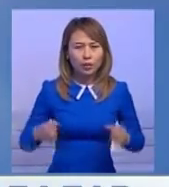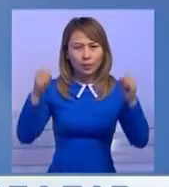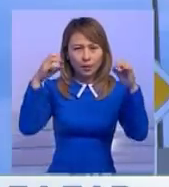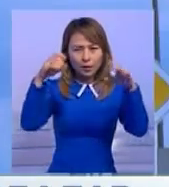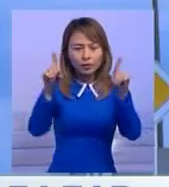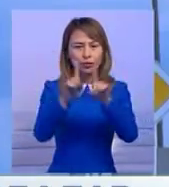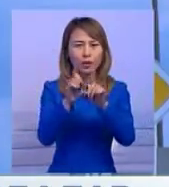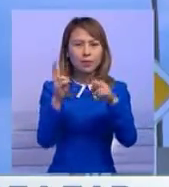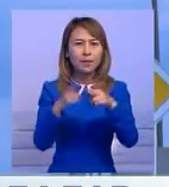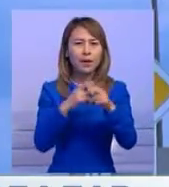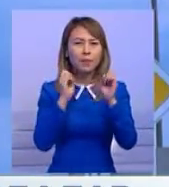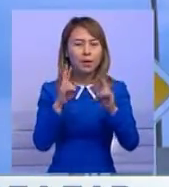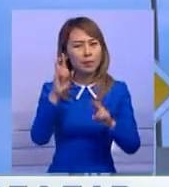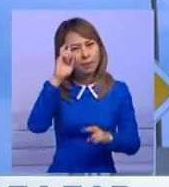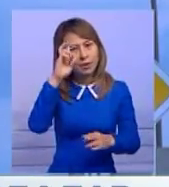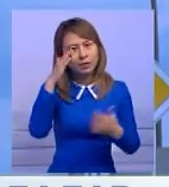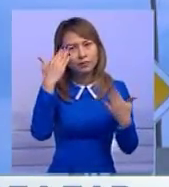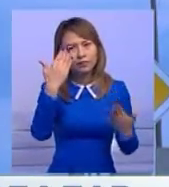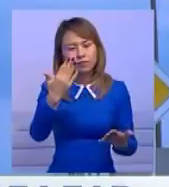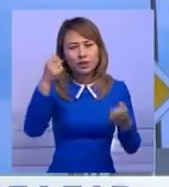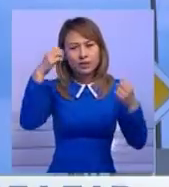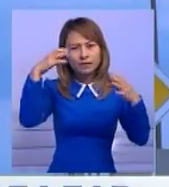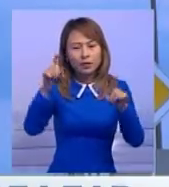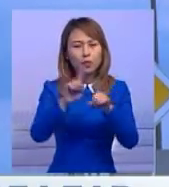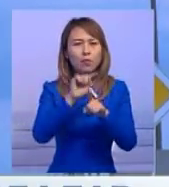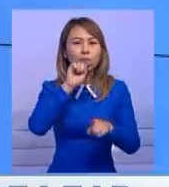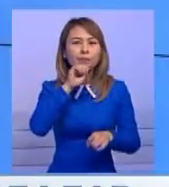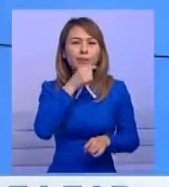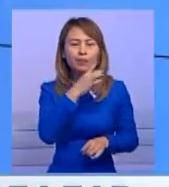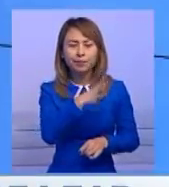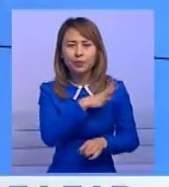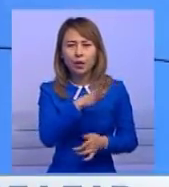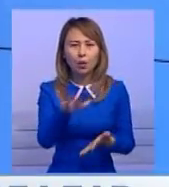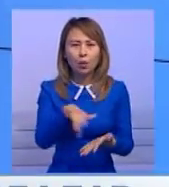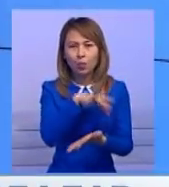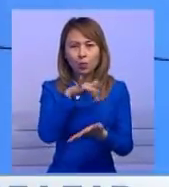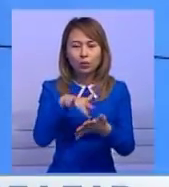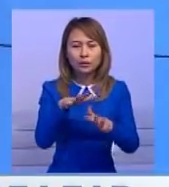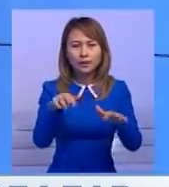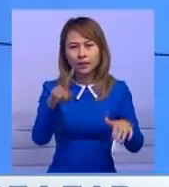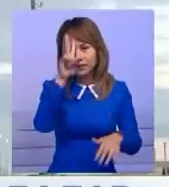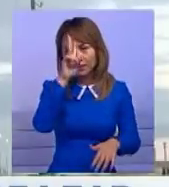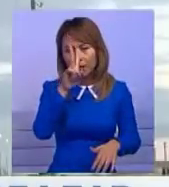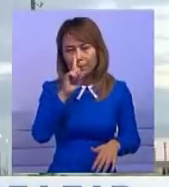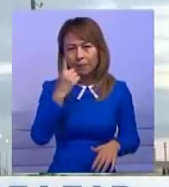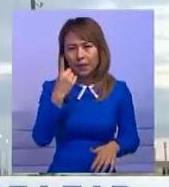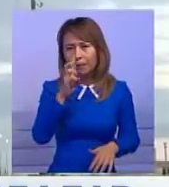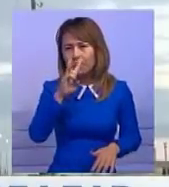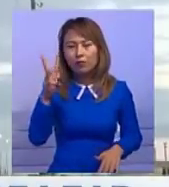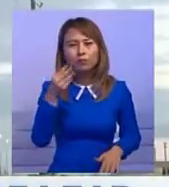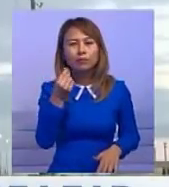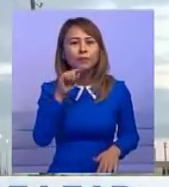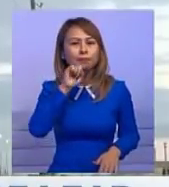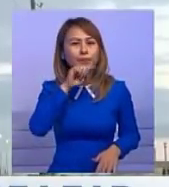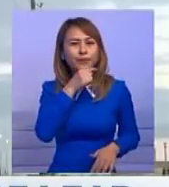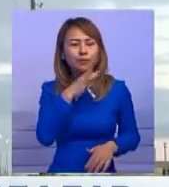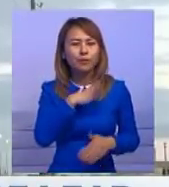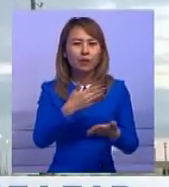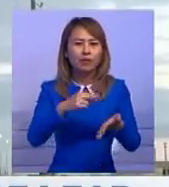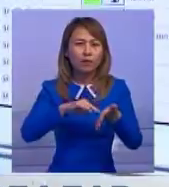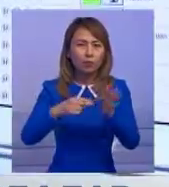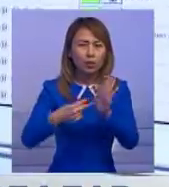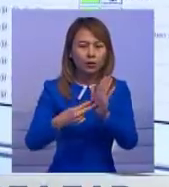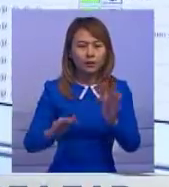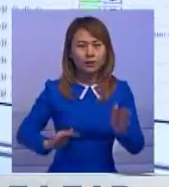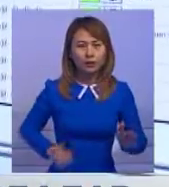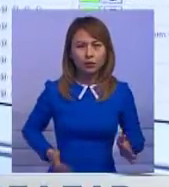кепілі. Екіншіден мемлекет электр қуатын тұтынуда айтарлықтай үнемге ие болды. Қала билігі өткен 2 айда 1 миллион теңгені үнемдеген. Аталған жоба мемлекеттік